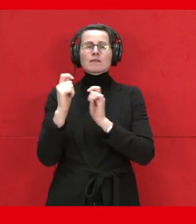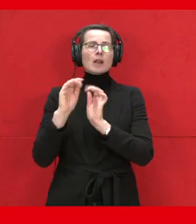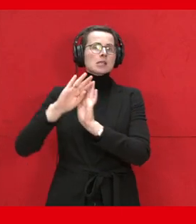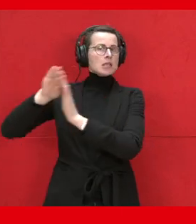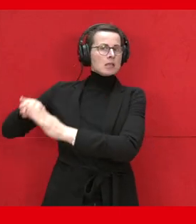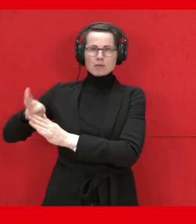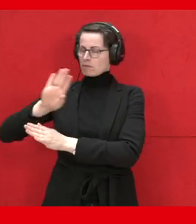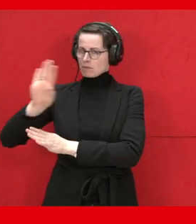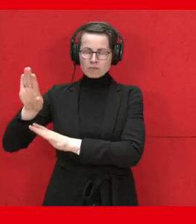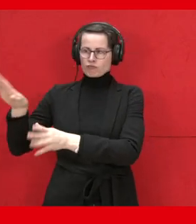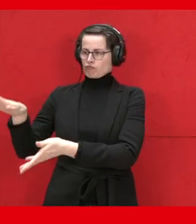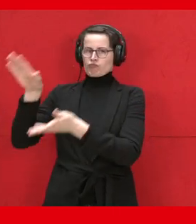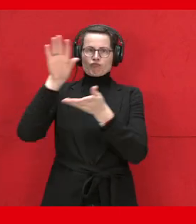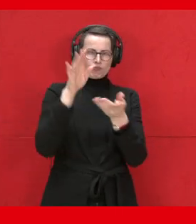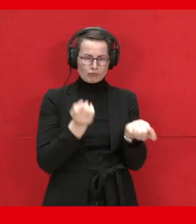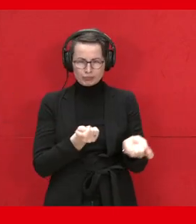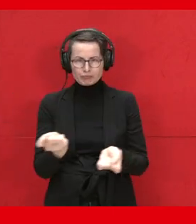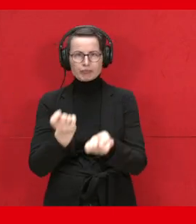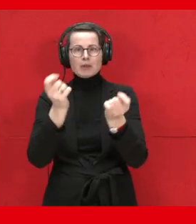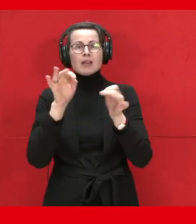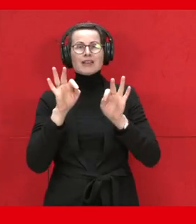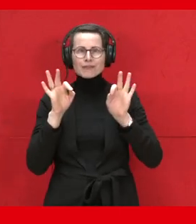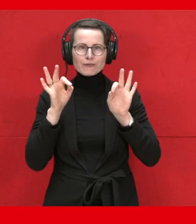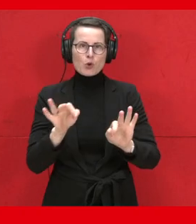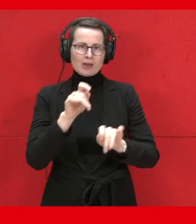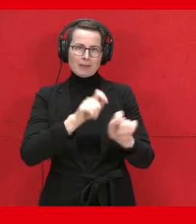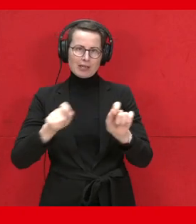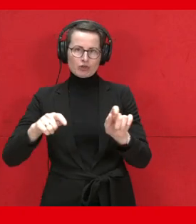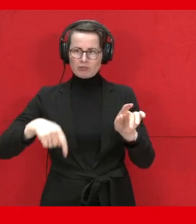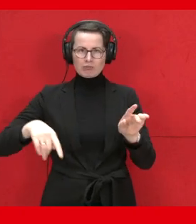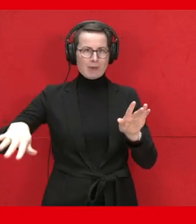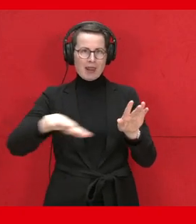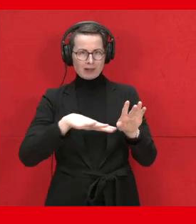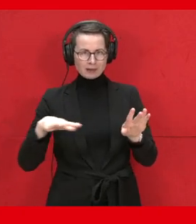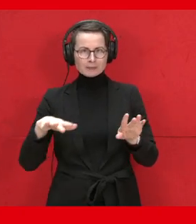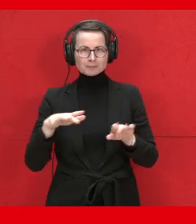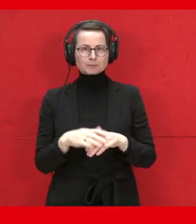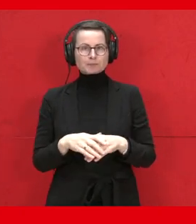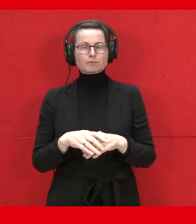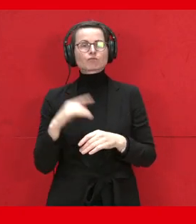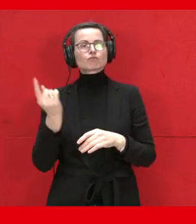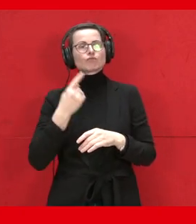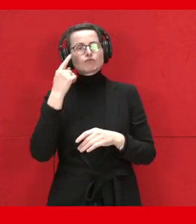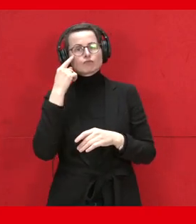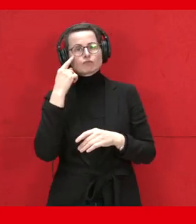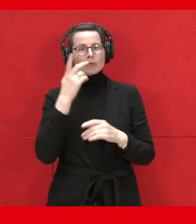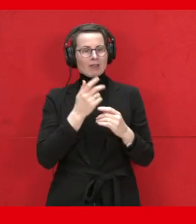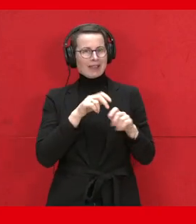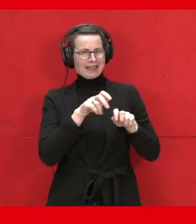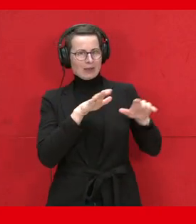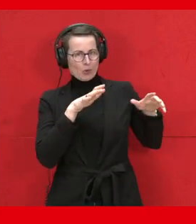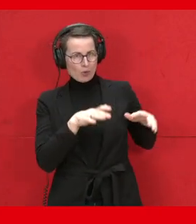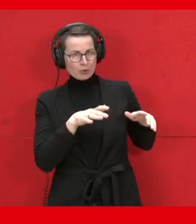damit es ein Wandel zugunsten der Menschen im Land war. Und auch die Schwerpunkte, die wir im Augenblick in der Regierung